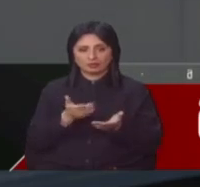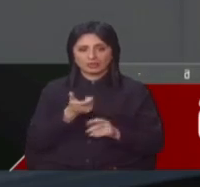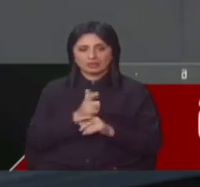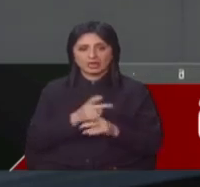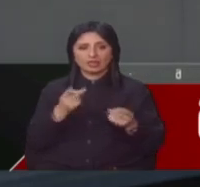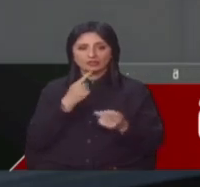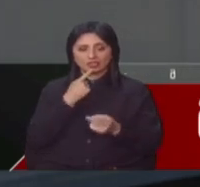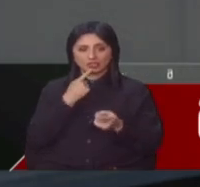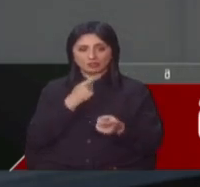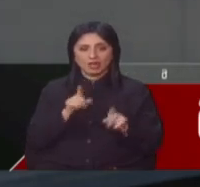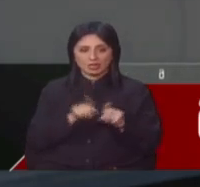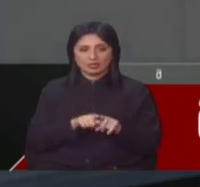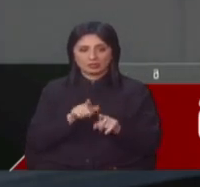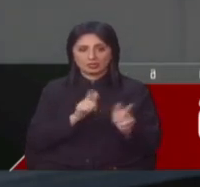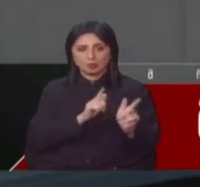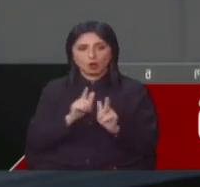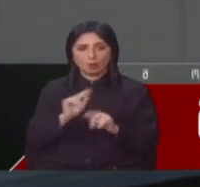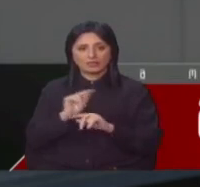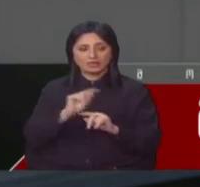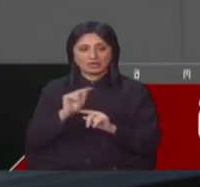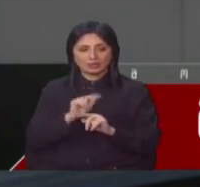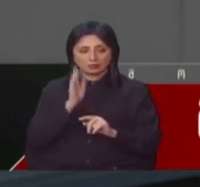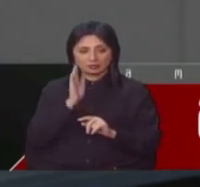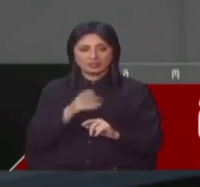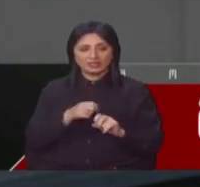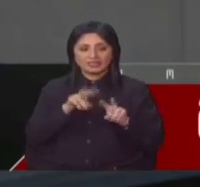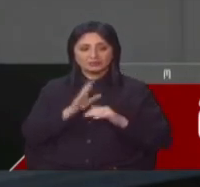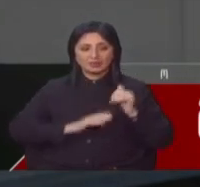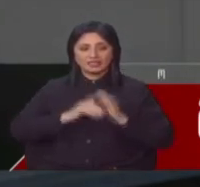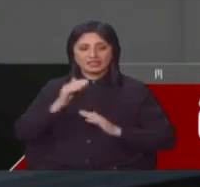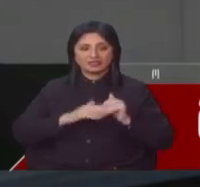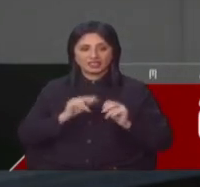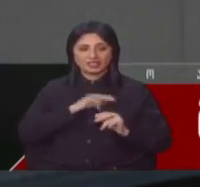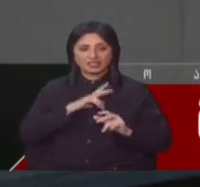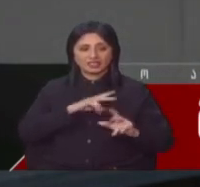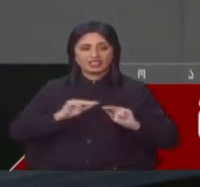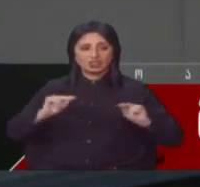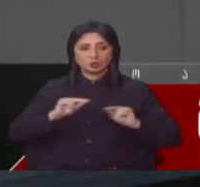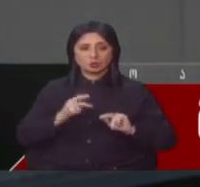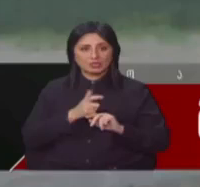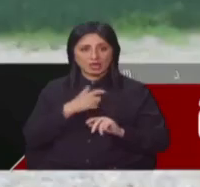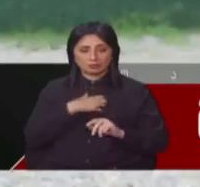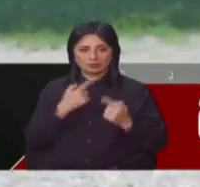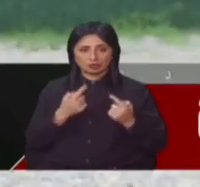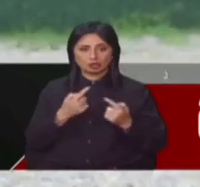în închideț, dacă ești în închideț, dacă ești în închideț, dacă ești în